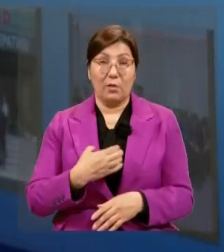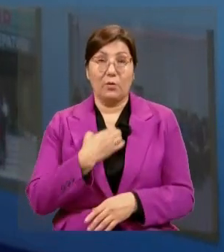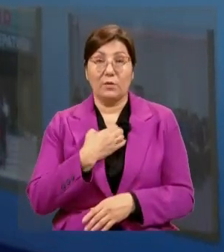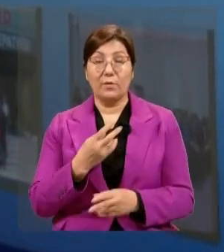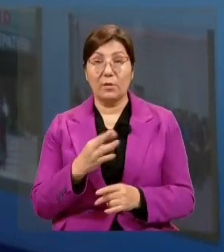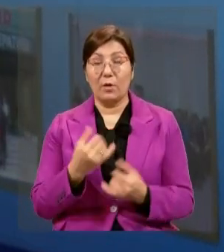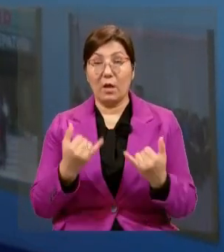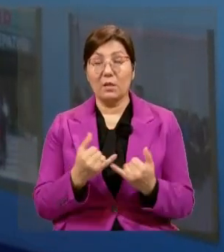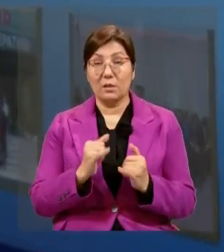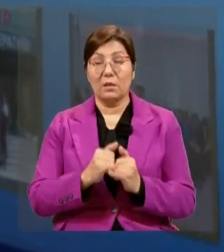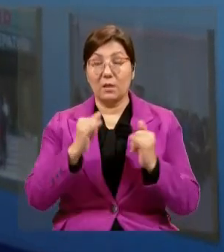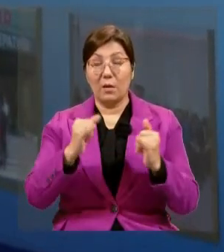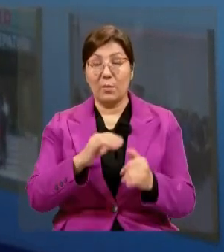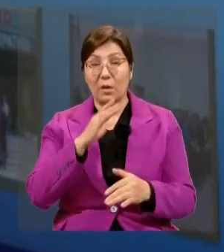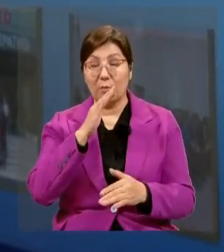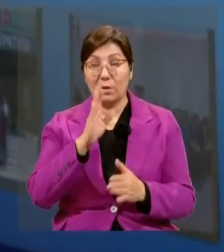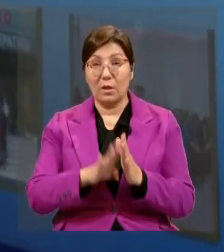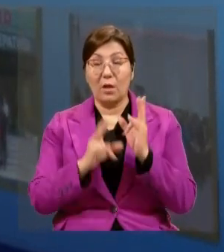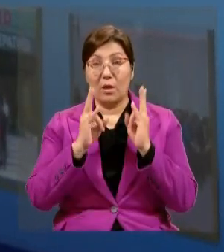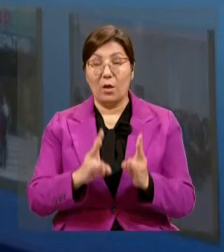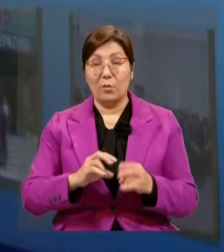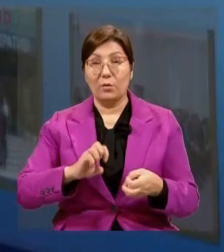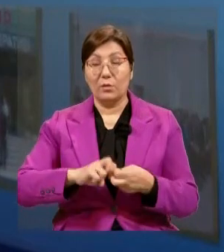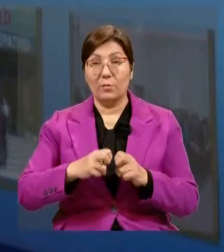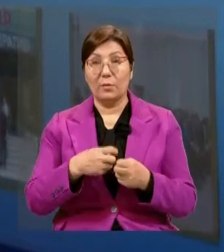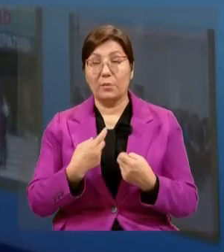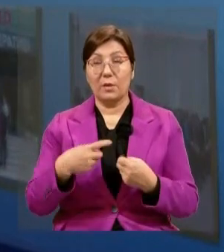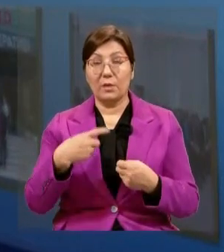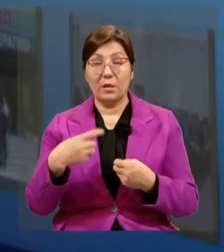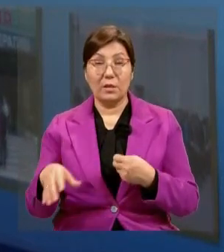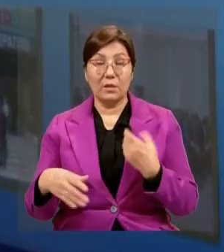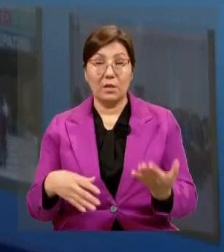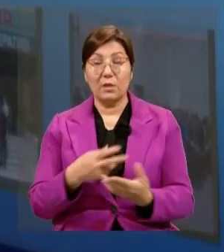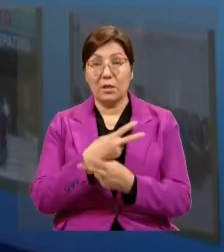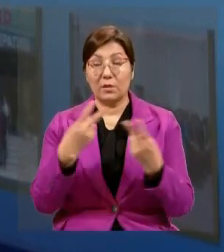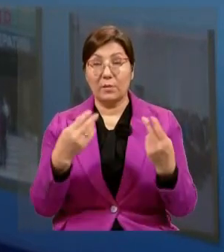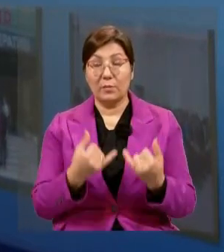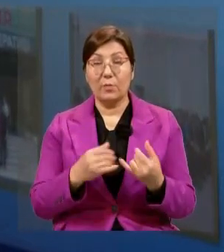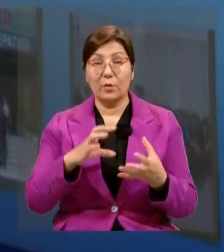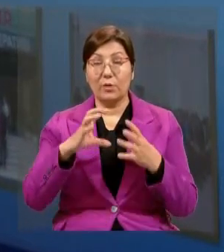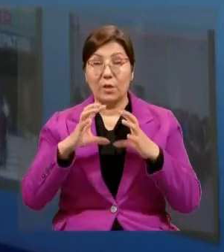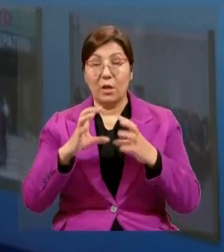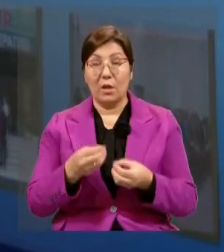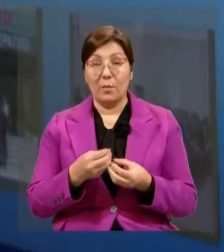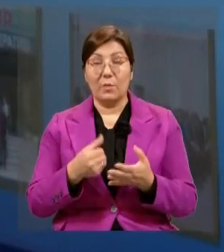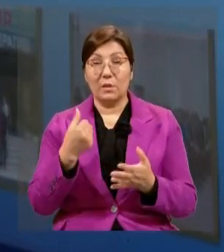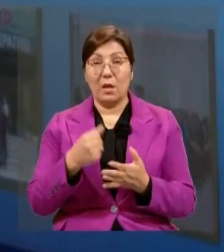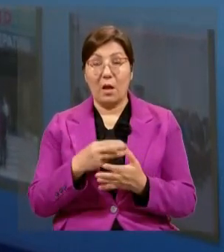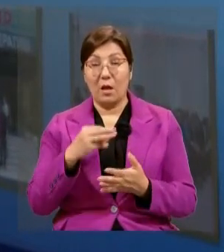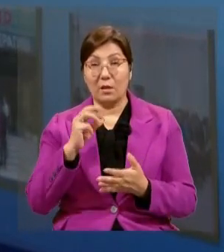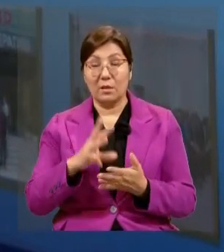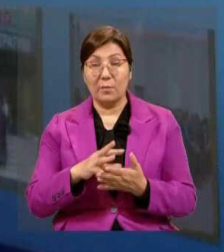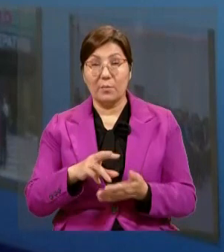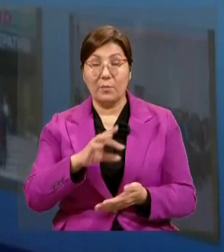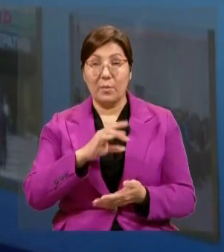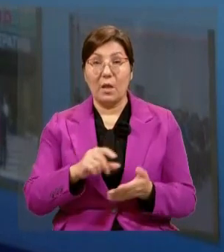Алайда қазіргі дамыған заманда қауіпсіздік мәселесі жан жақты қарастырылған. Бүгінгі таңда әлемнің алпауыт мемлекеттері атом энергиясын